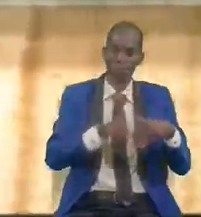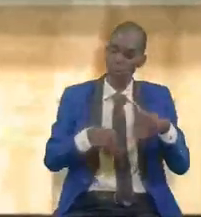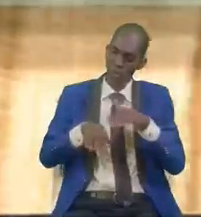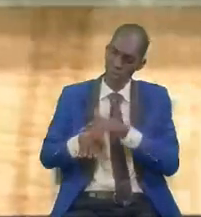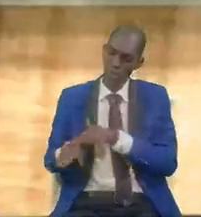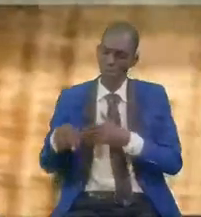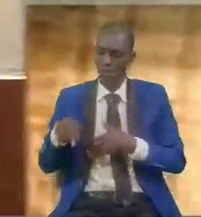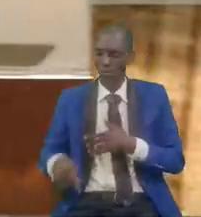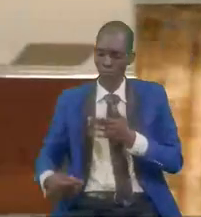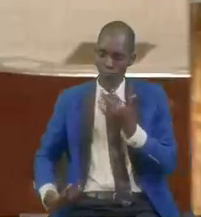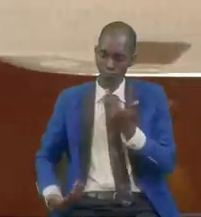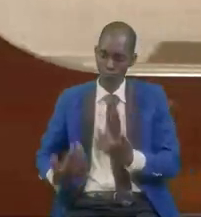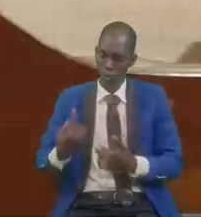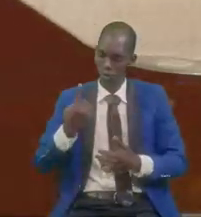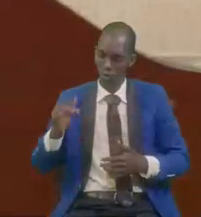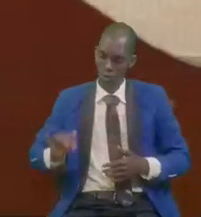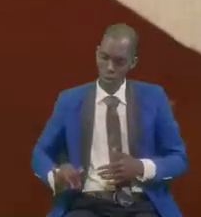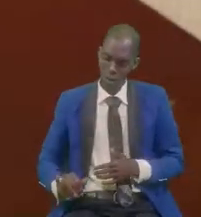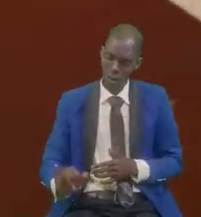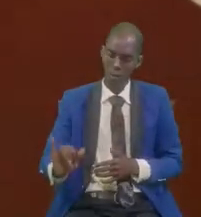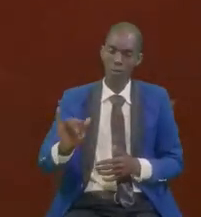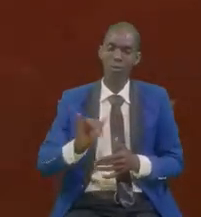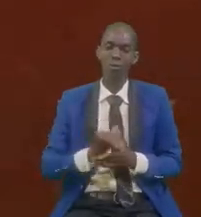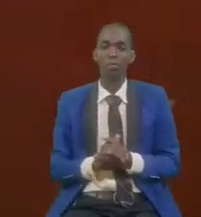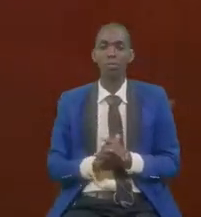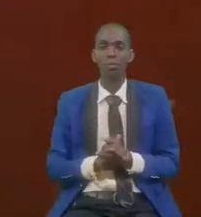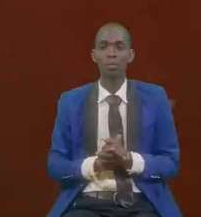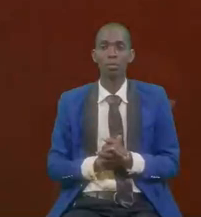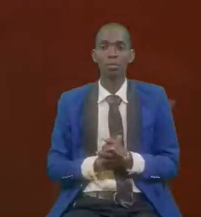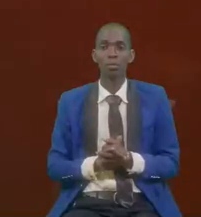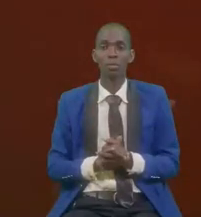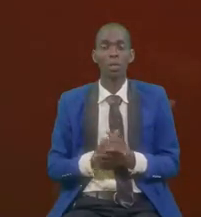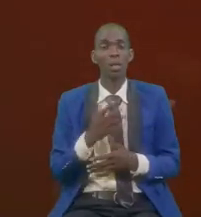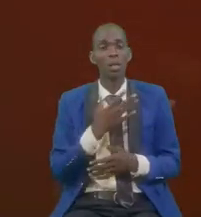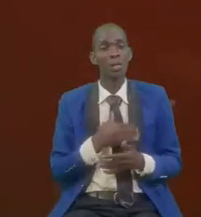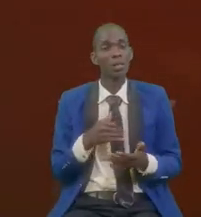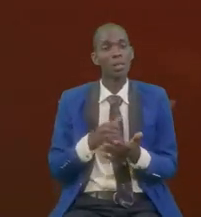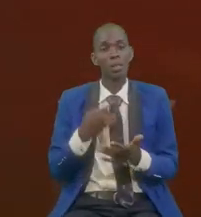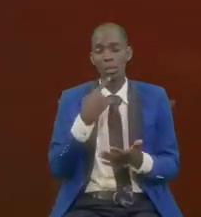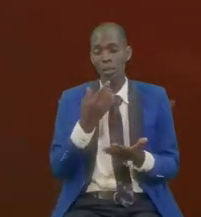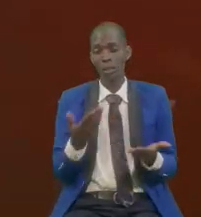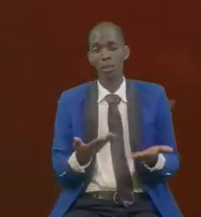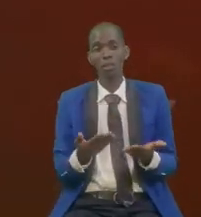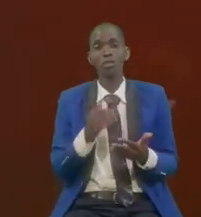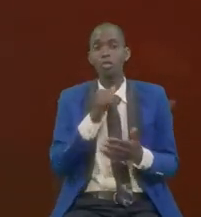pour toujours et pour toujours. Et c'est dire que